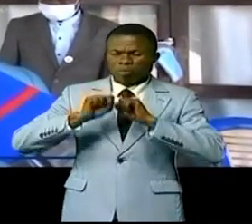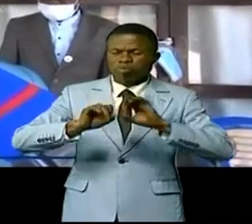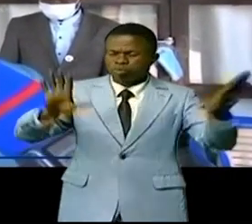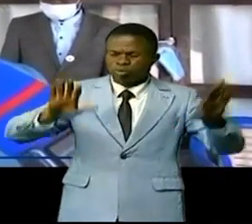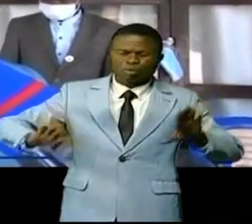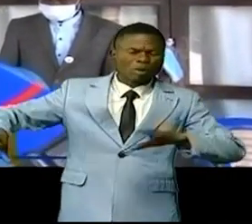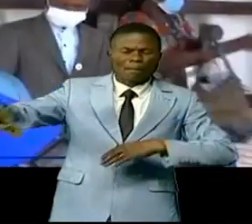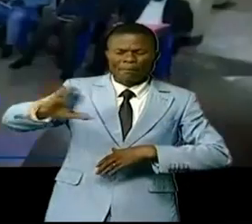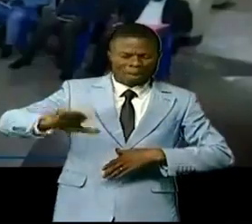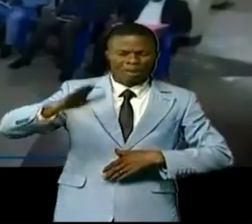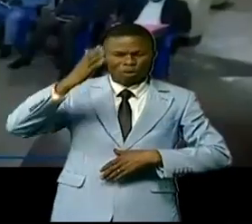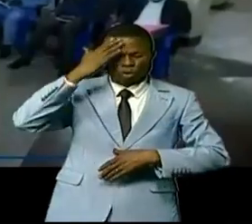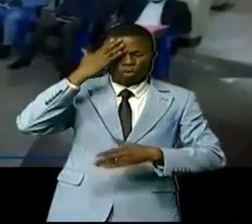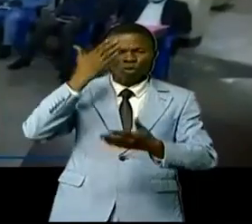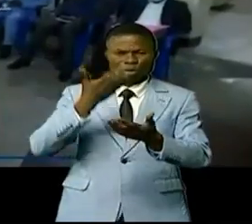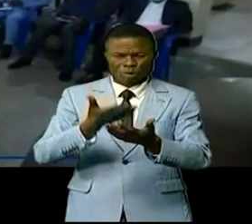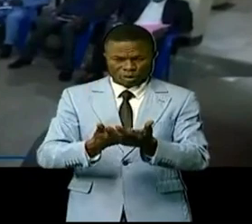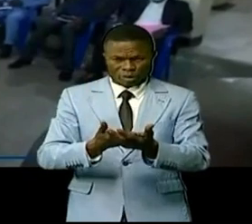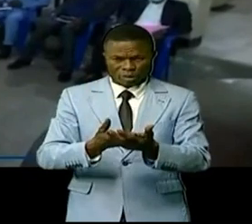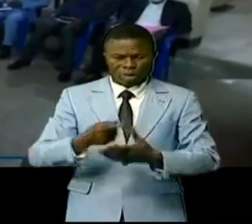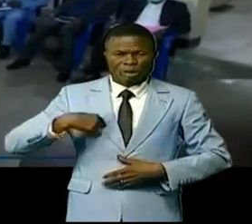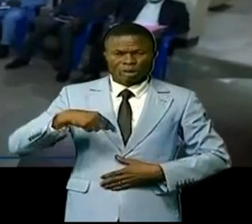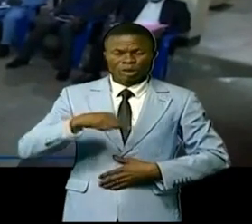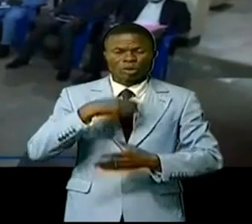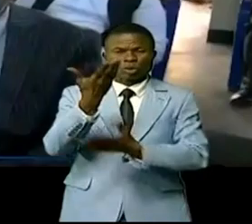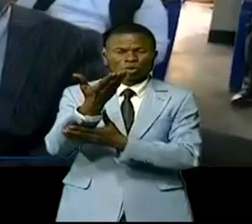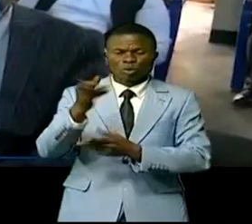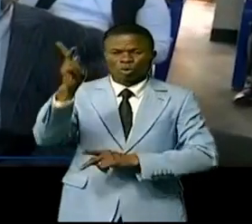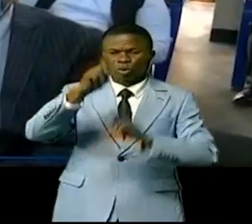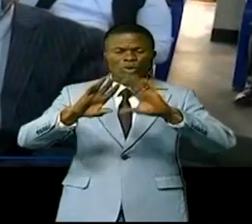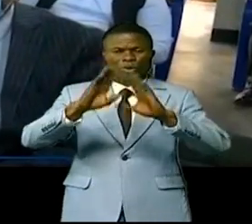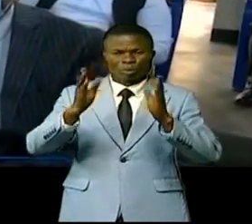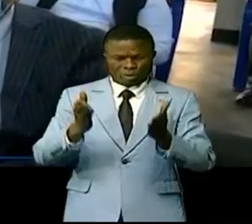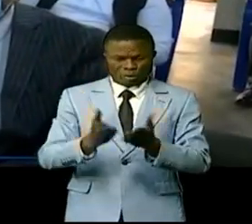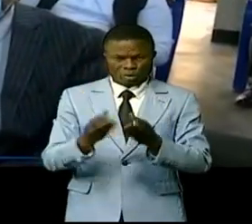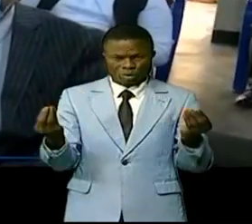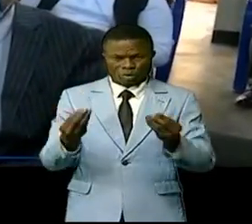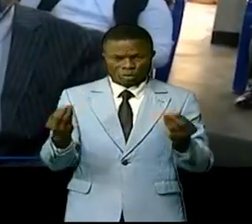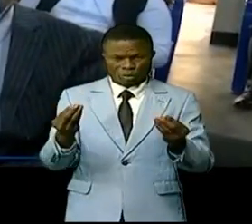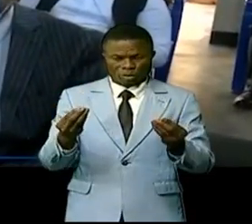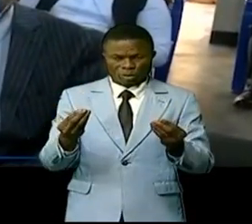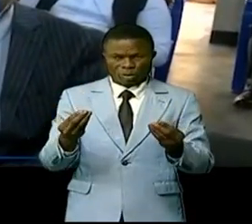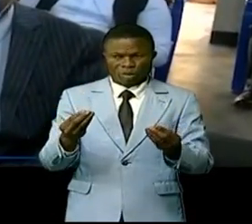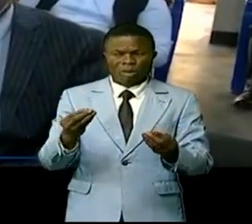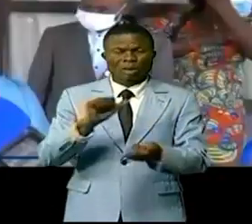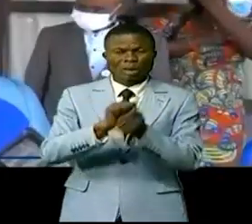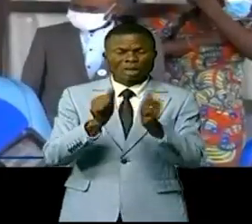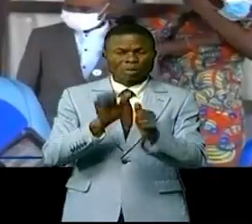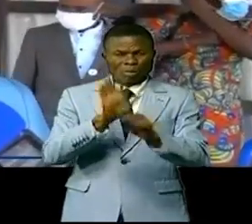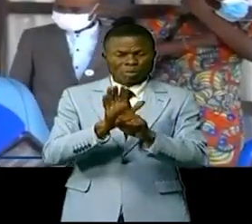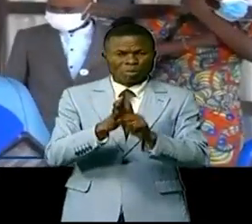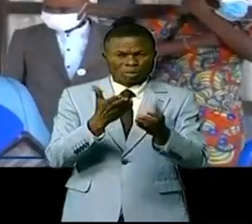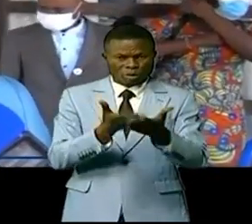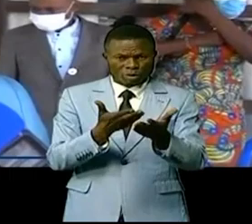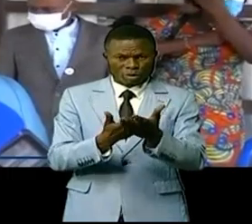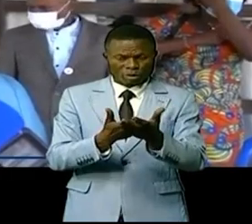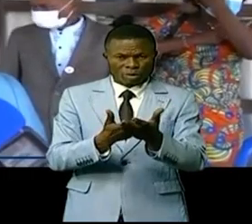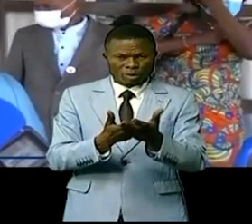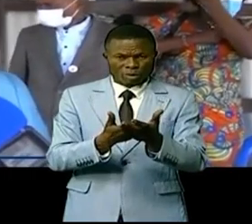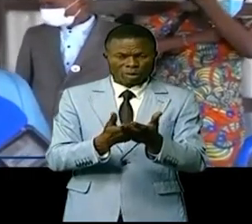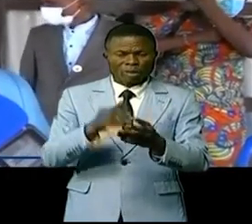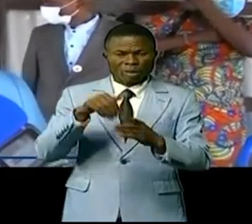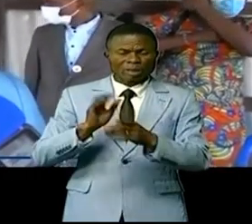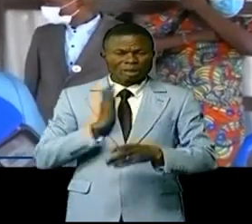au niveau de la province. Nous attirons l'attention de la population parce qu'il y a recrudescence des cas de Covid dans notre